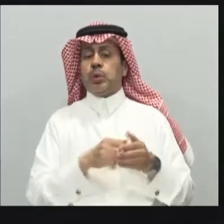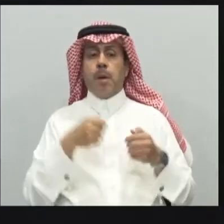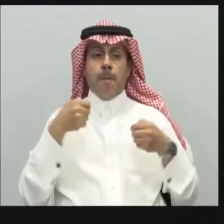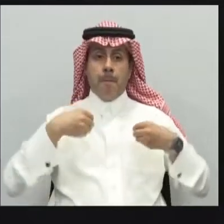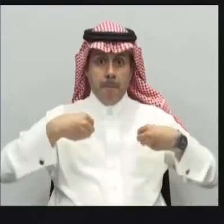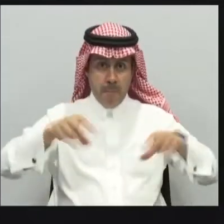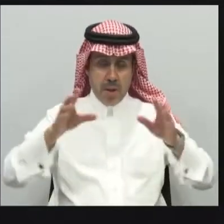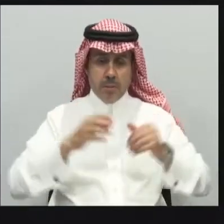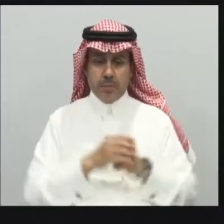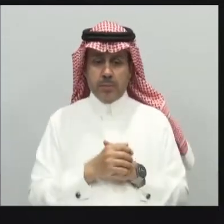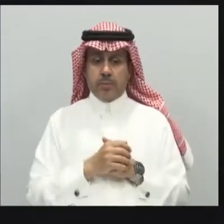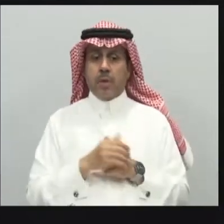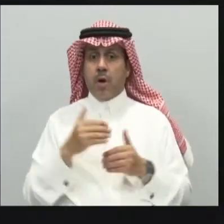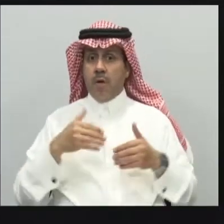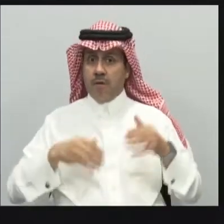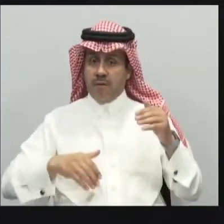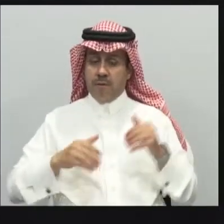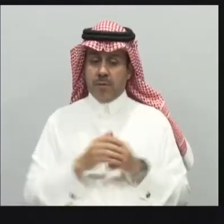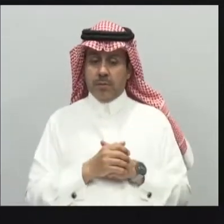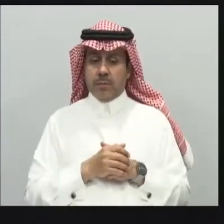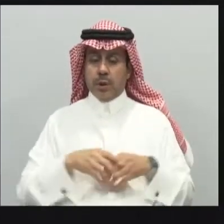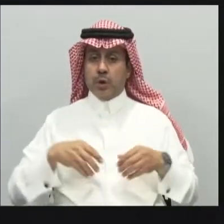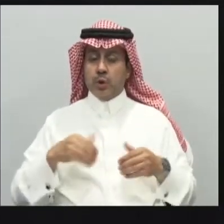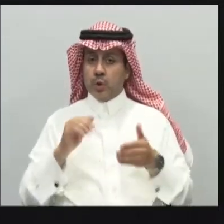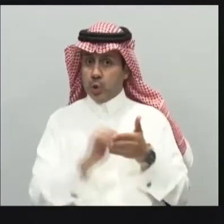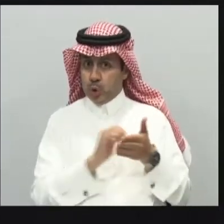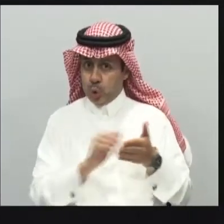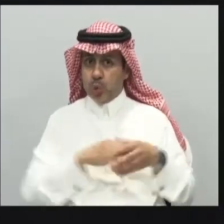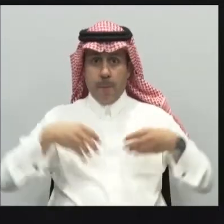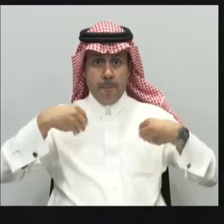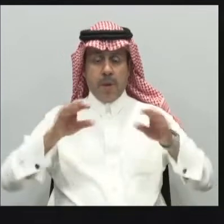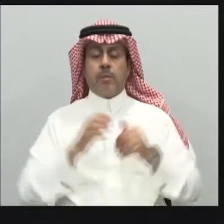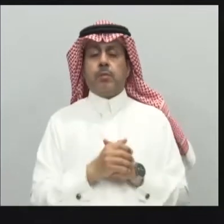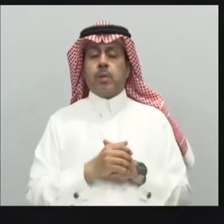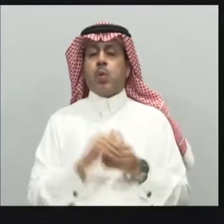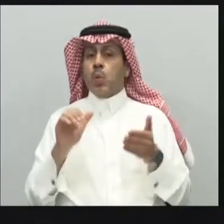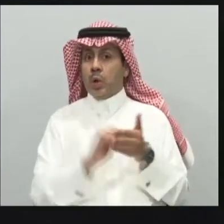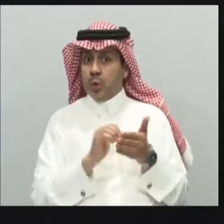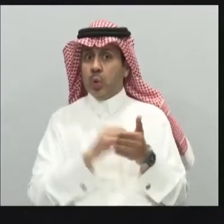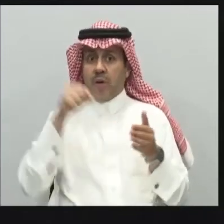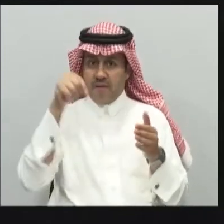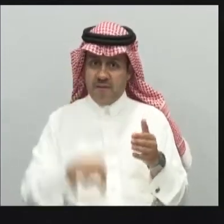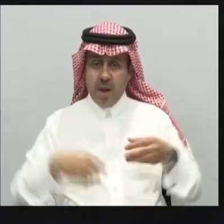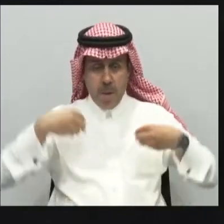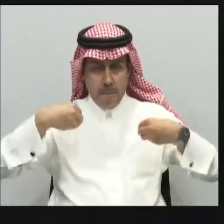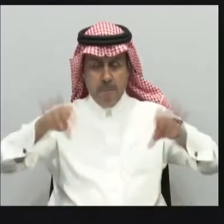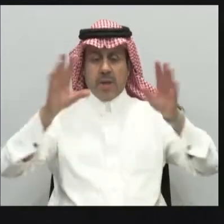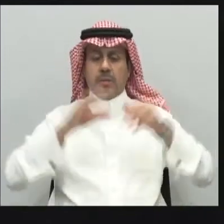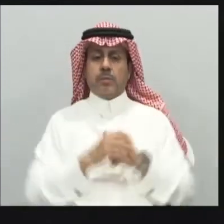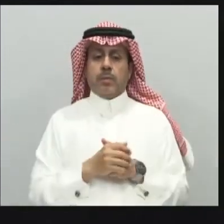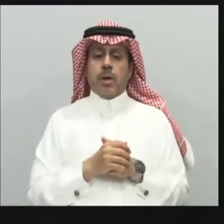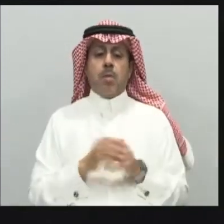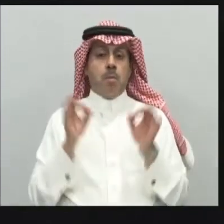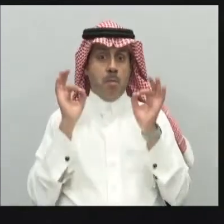دقيق واضح بين بين شروط البيع والشروط في البيع فلا بد ان يخرج